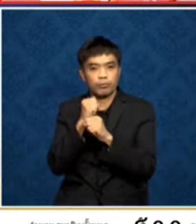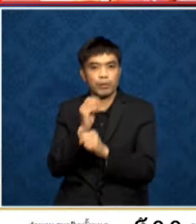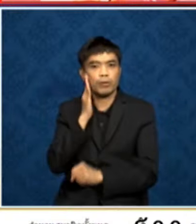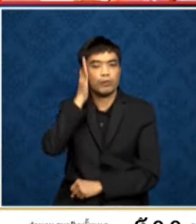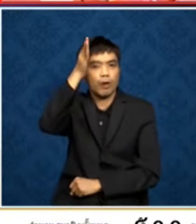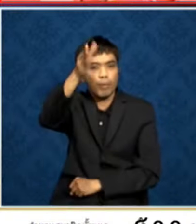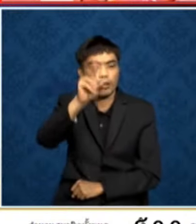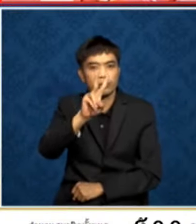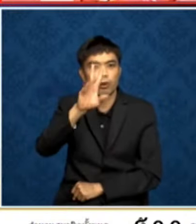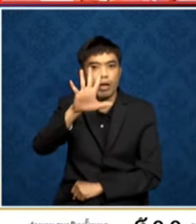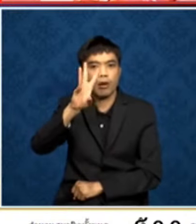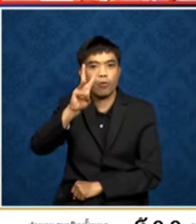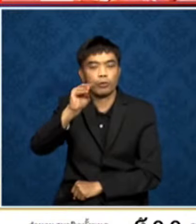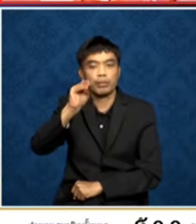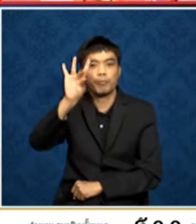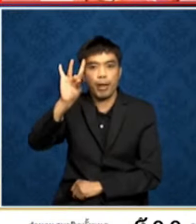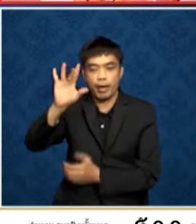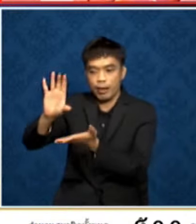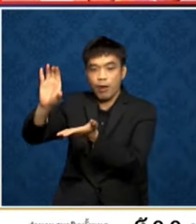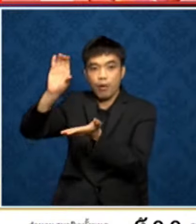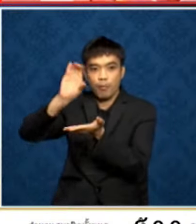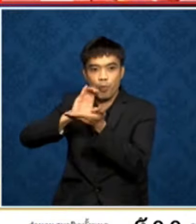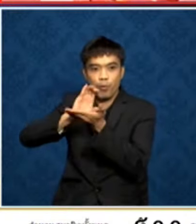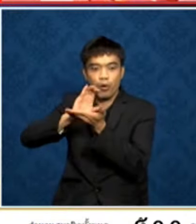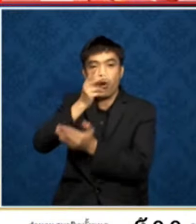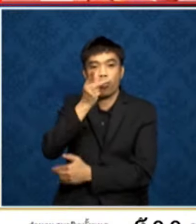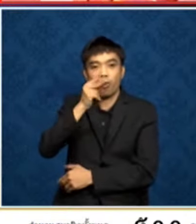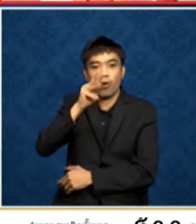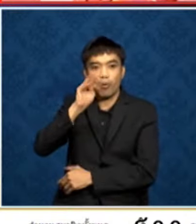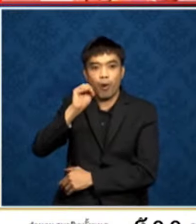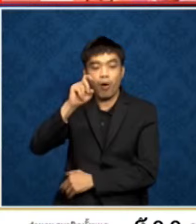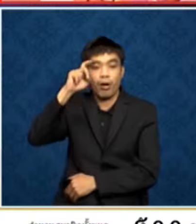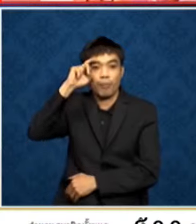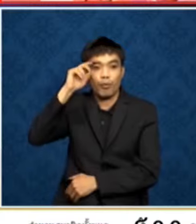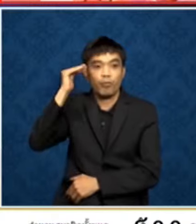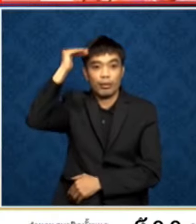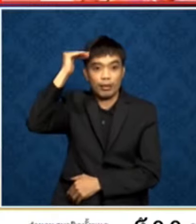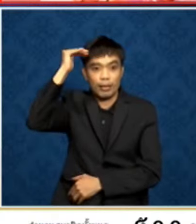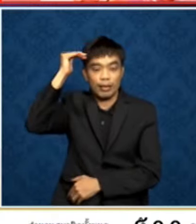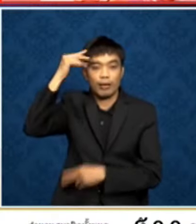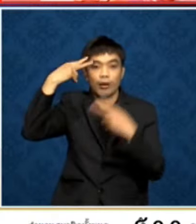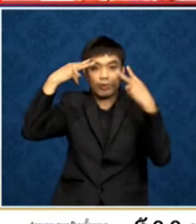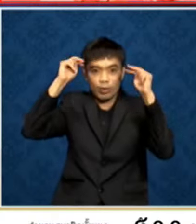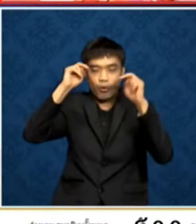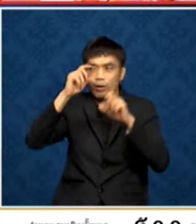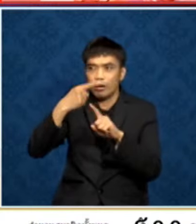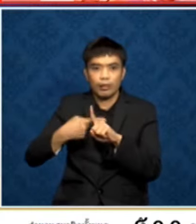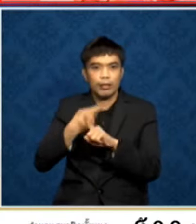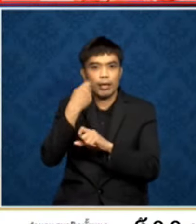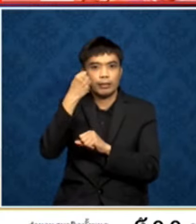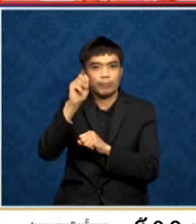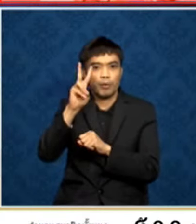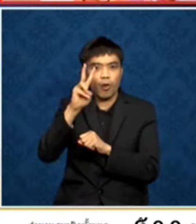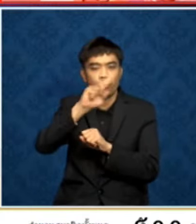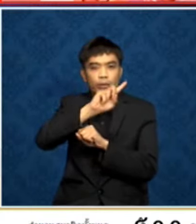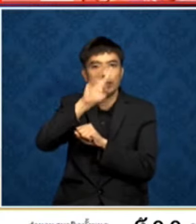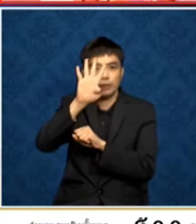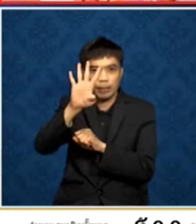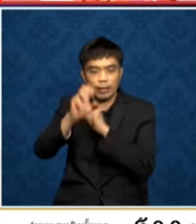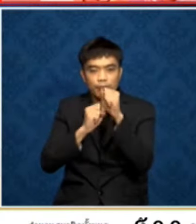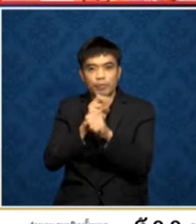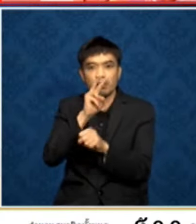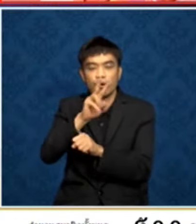2568จากมติครมของรัฐบาลท่านนายกเศรษฐาทวีศิลป์เมื่อวันที่ 4ธันวาคม2566